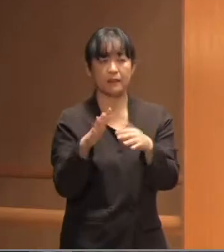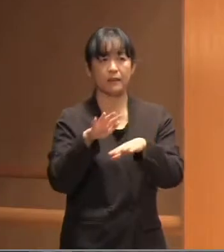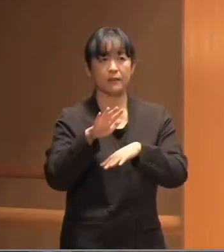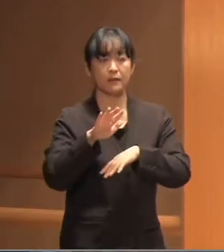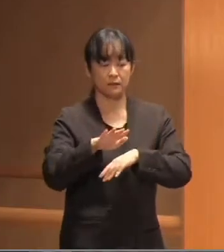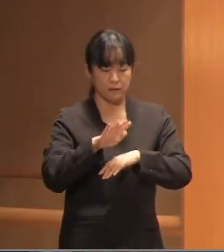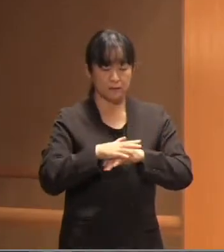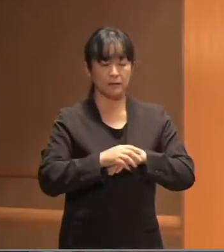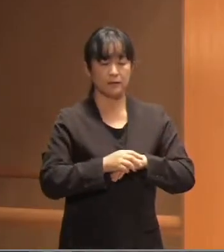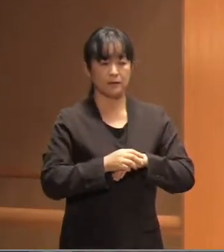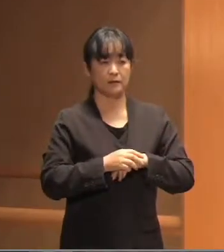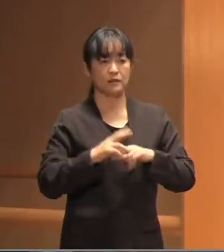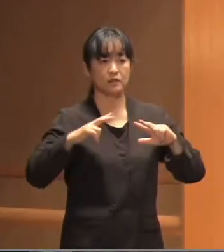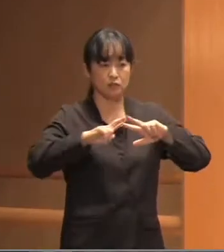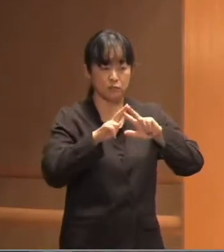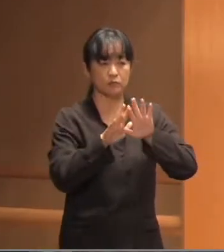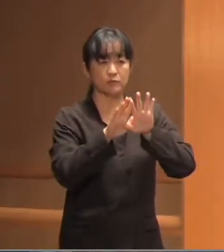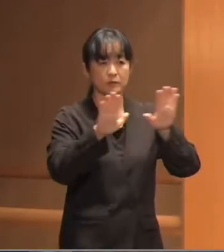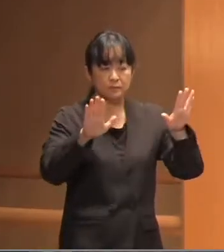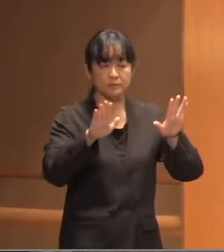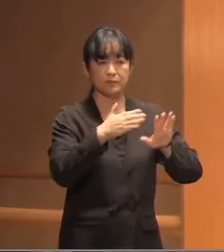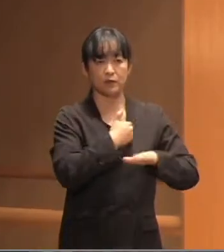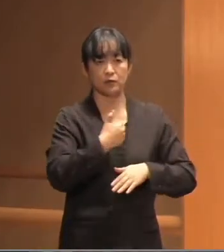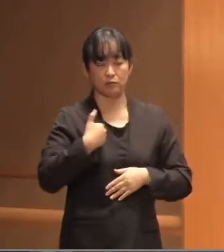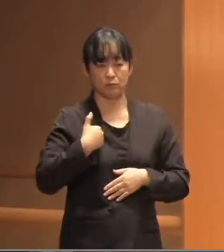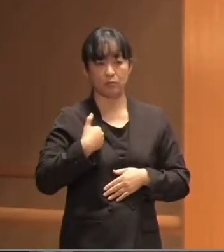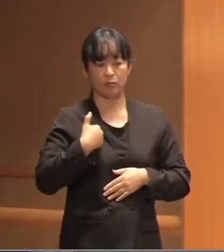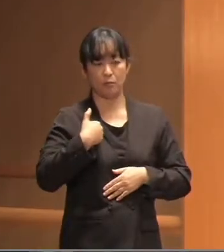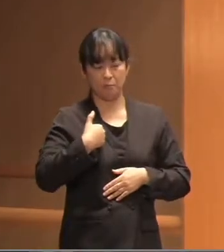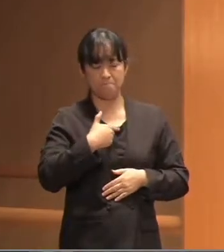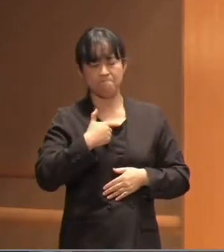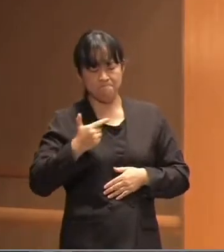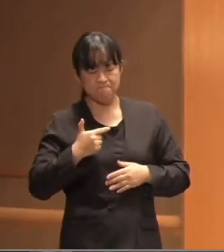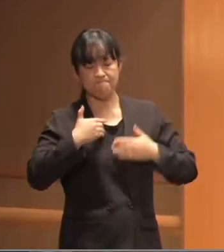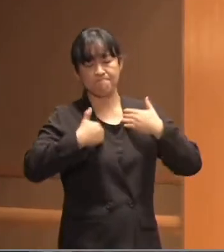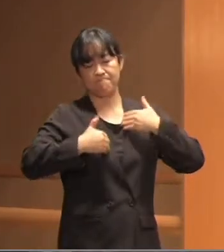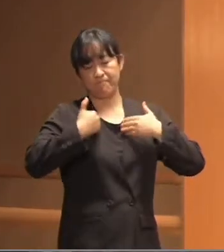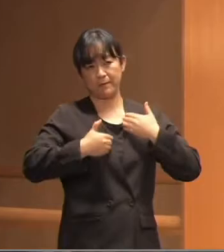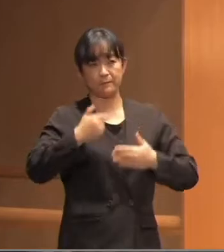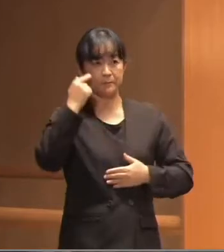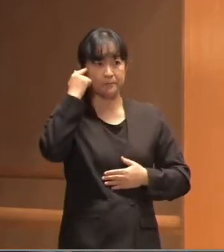のシンポジウムを開催できますことを大変嬉しく存じます。